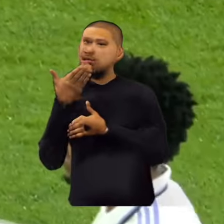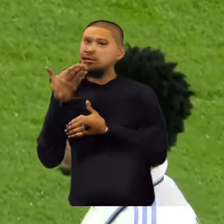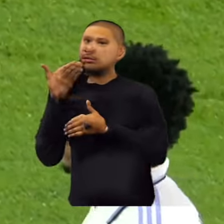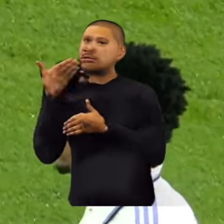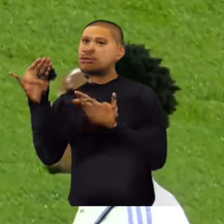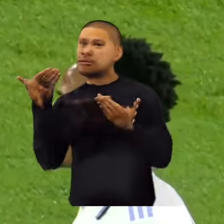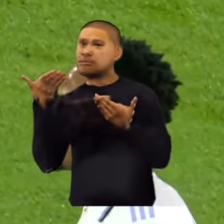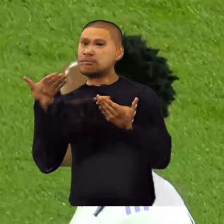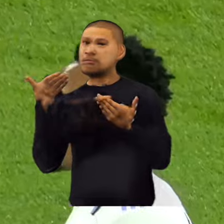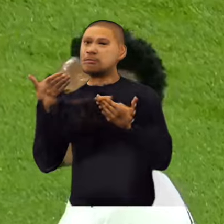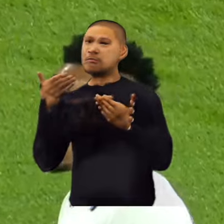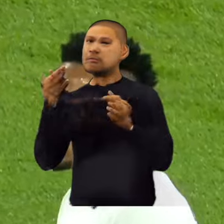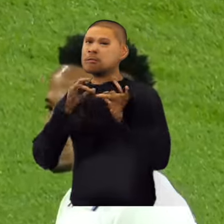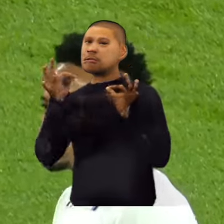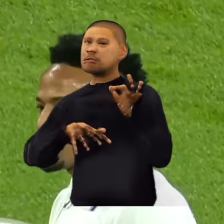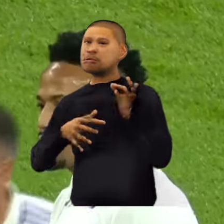récompensé